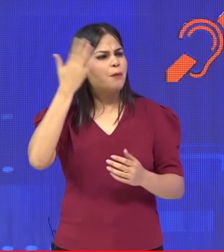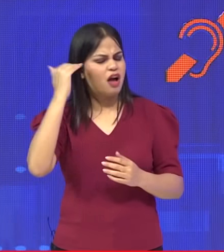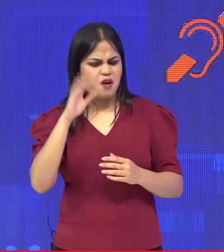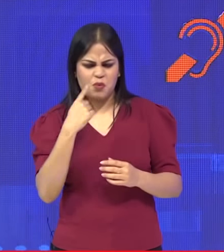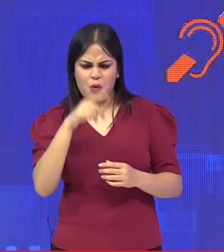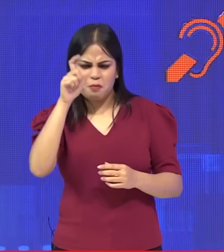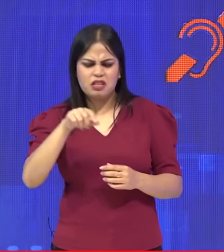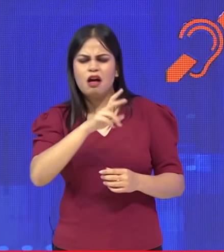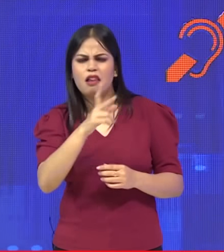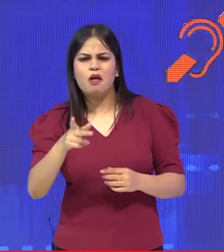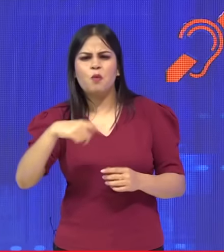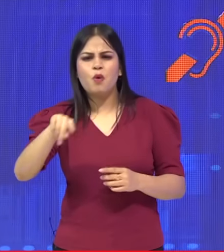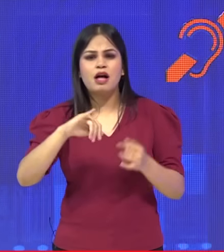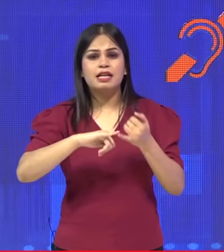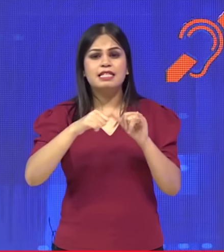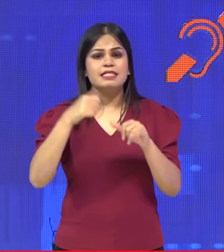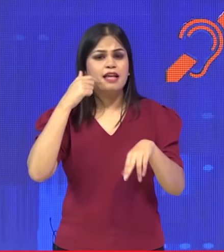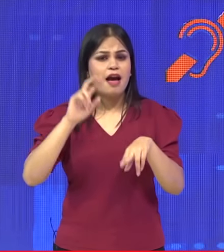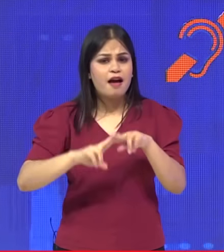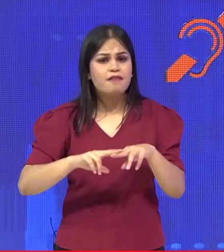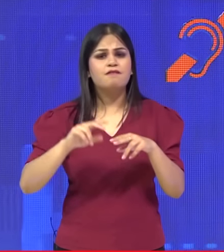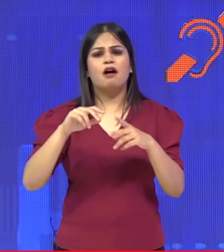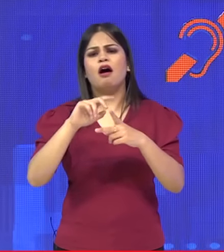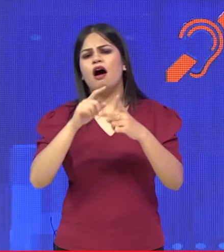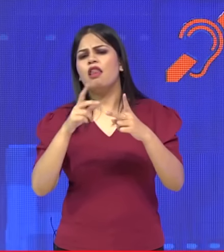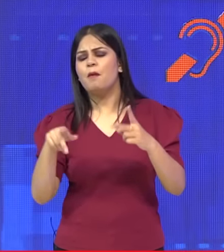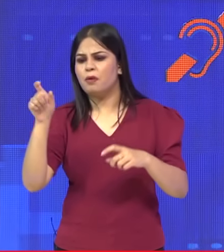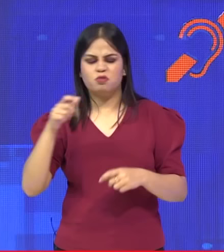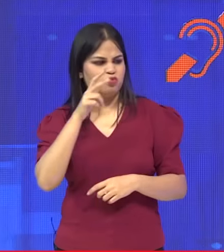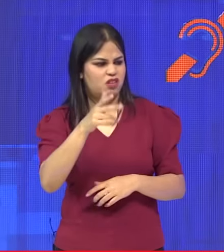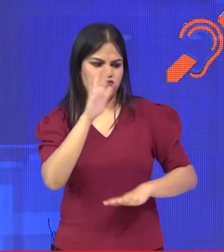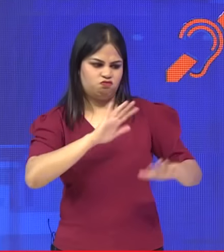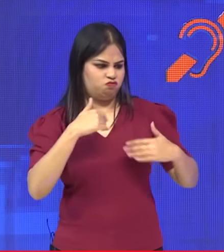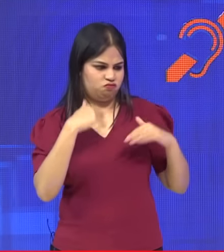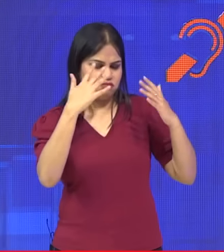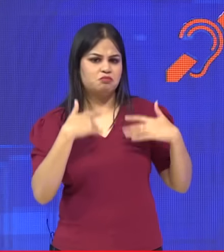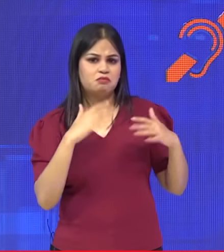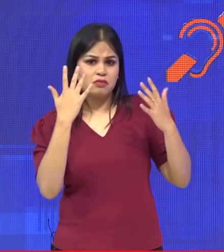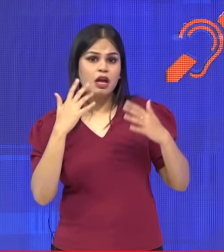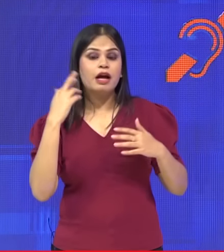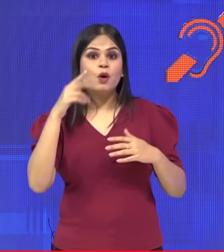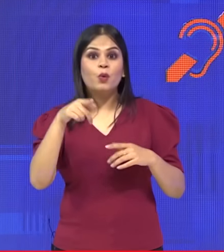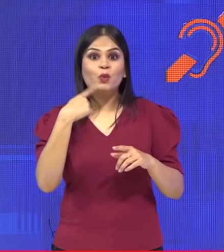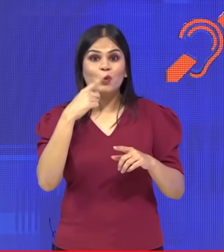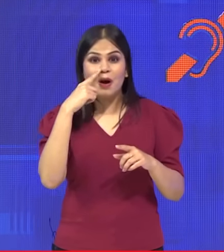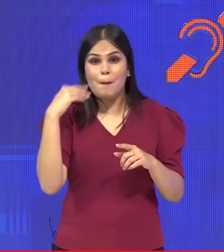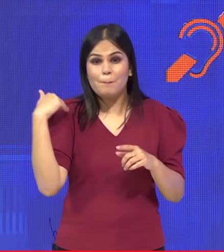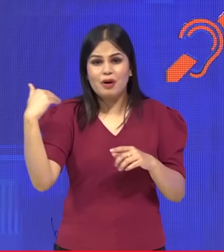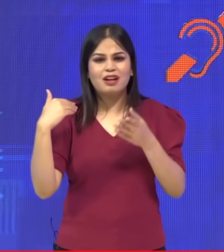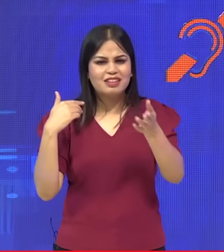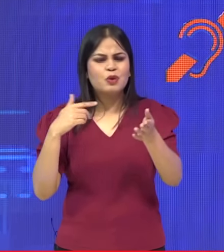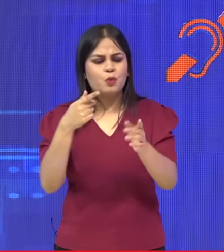चंद्रचूड़ सिंह ने सब ने वो रोल करने से माना कर दिया था तो वह मेरी बहन अलवीरा उनकी